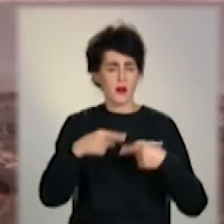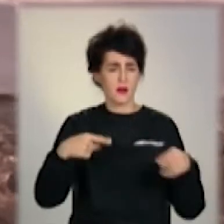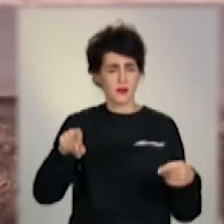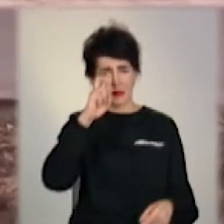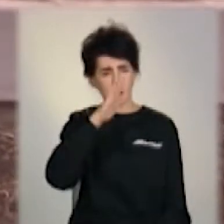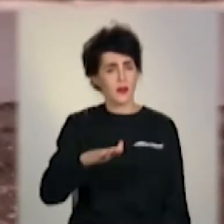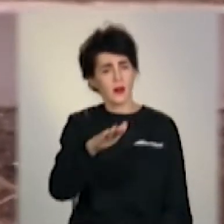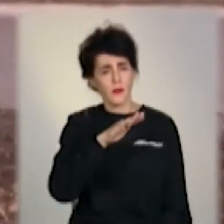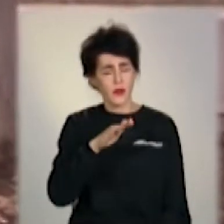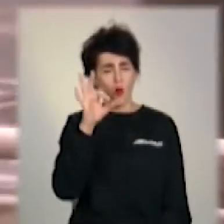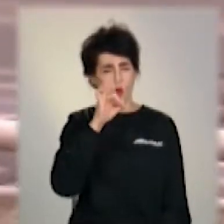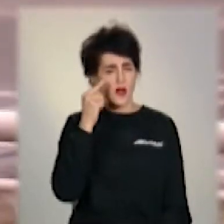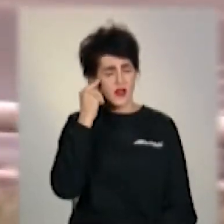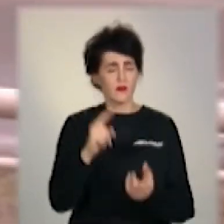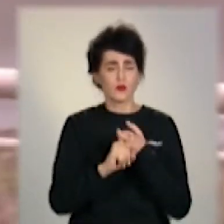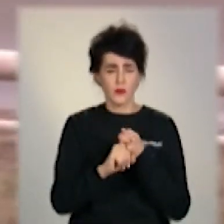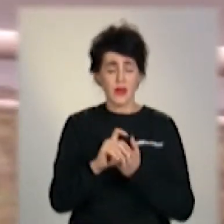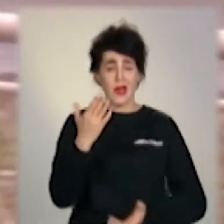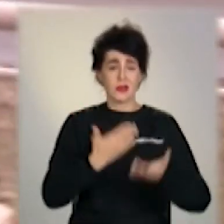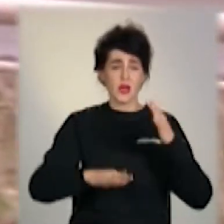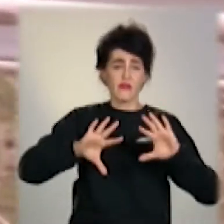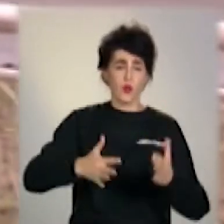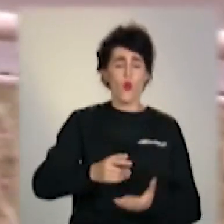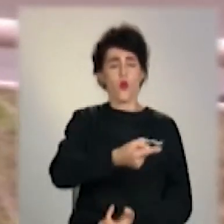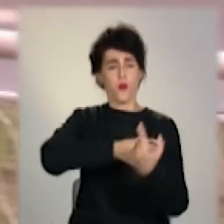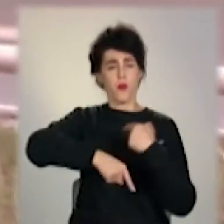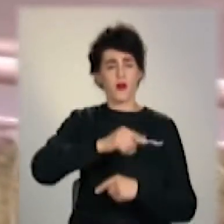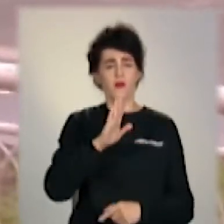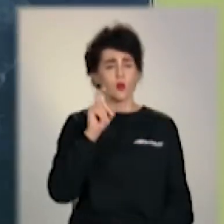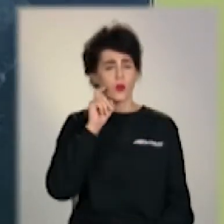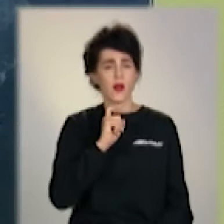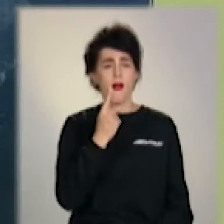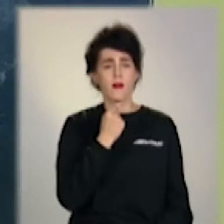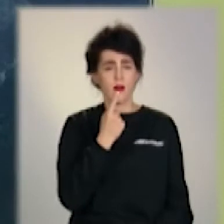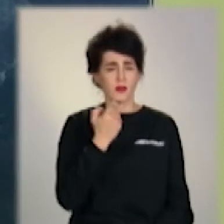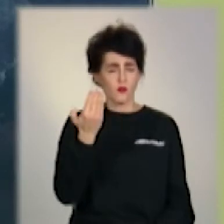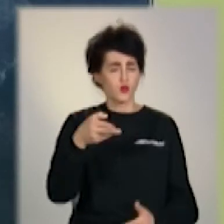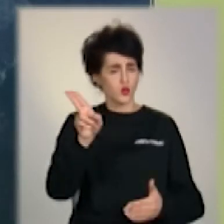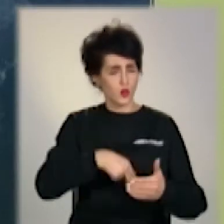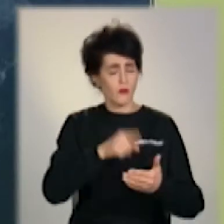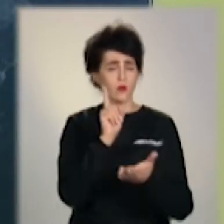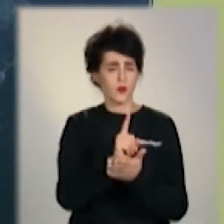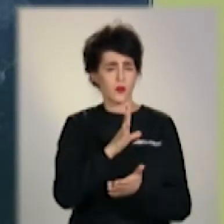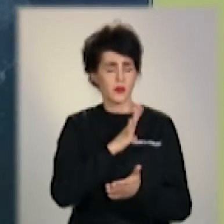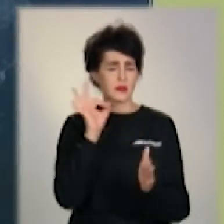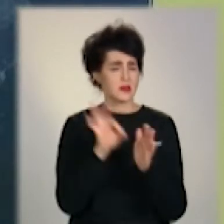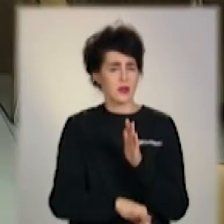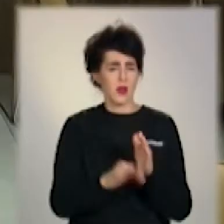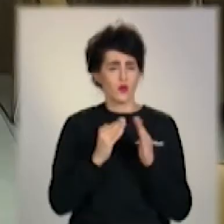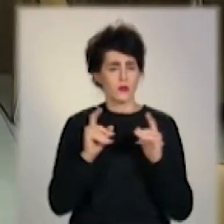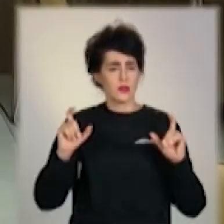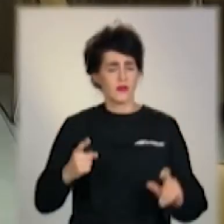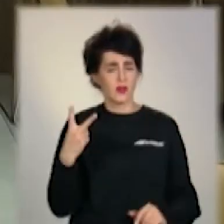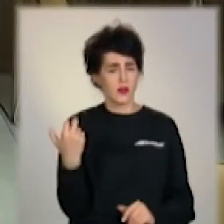державі. Адже якщо людина буде повертатися до України з червоної зони, то має встановити застосунок дій вдома